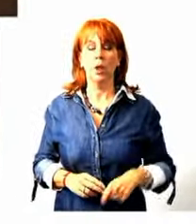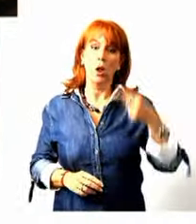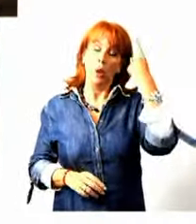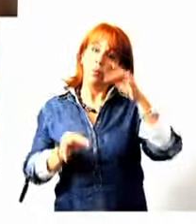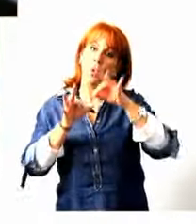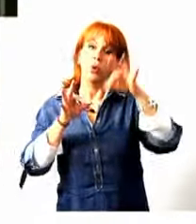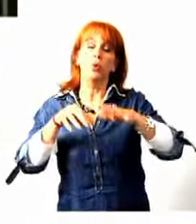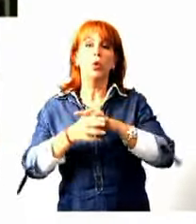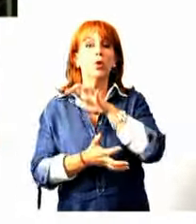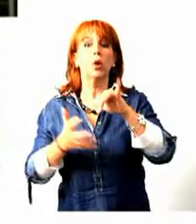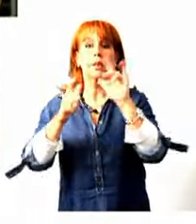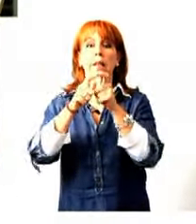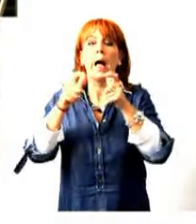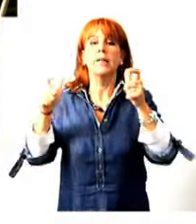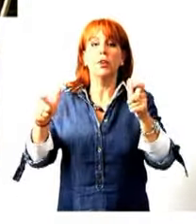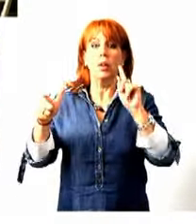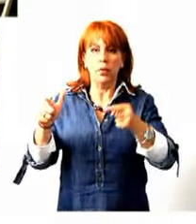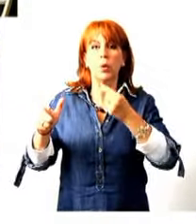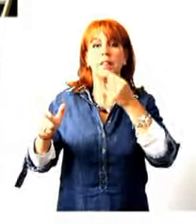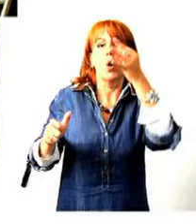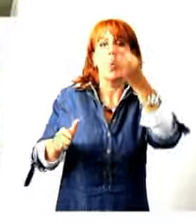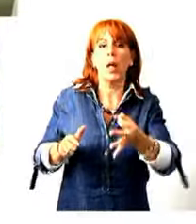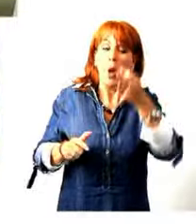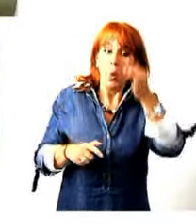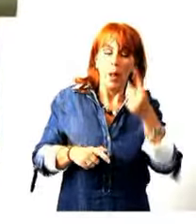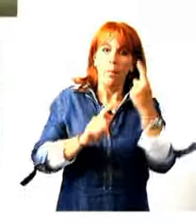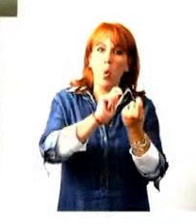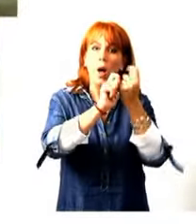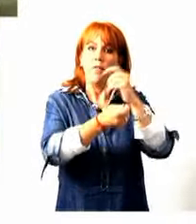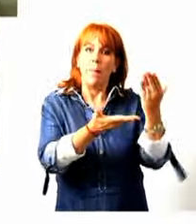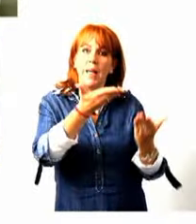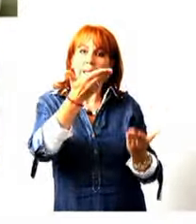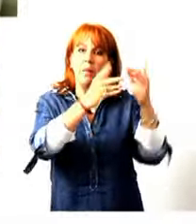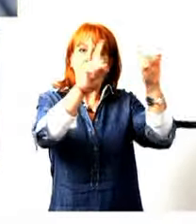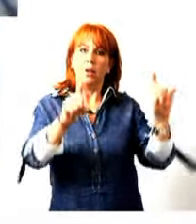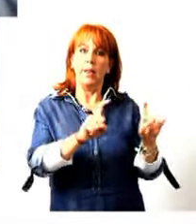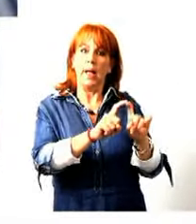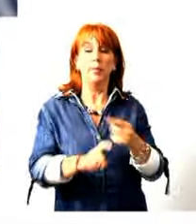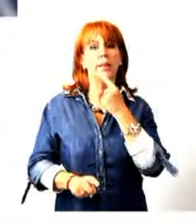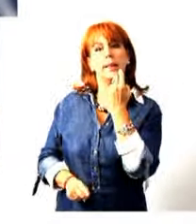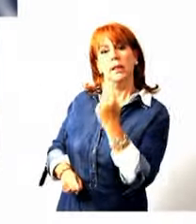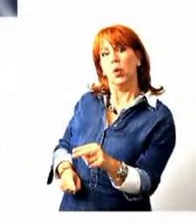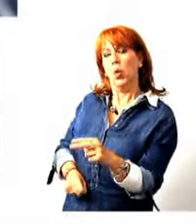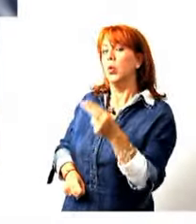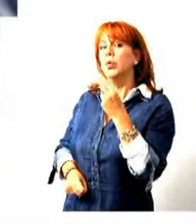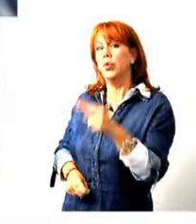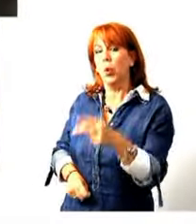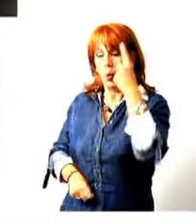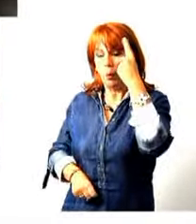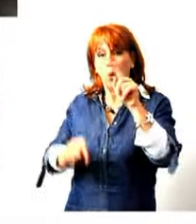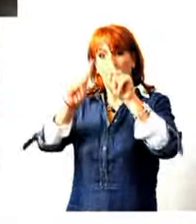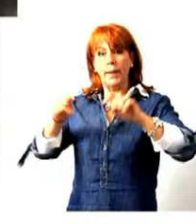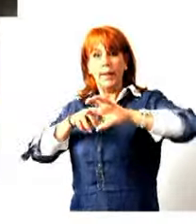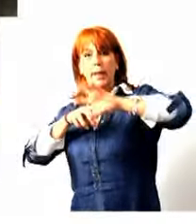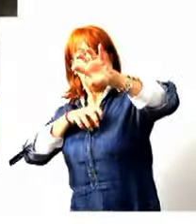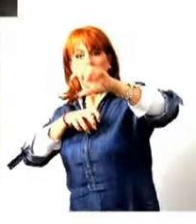Pour sortir de la crise institutionnelle, il faudra dire oui. Oui à une réforme équilibrée de l'État. Mais non, non à la scission